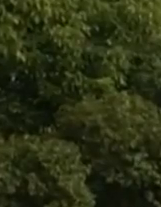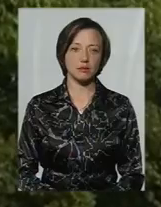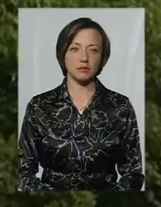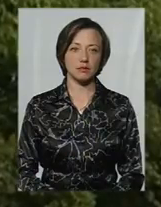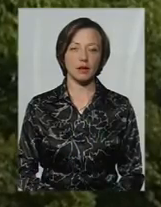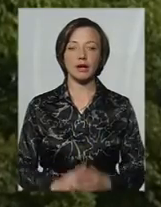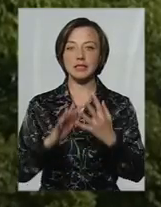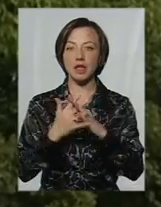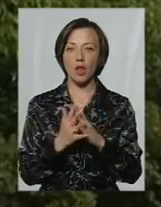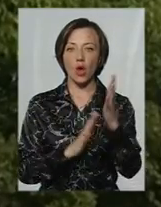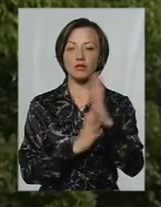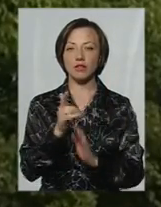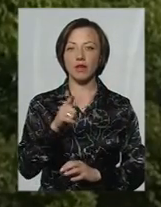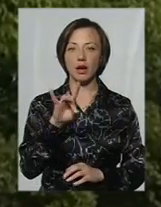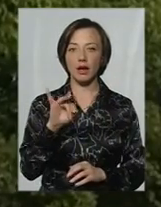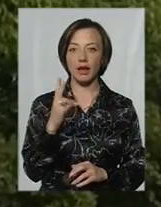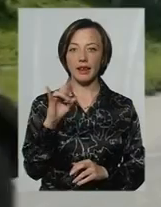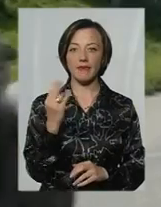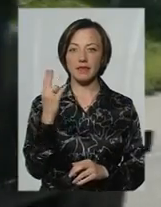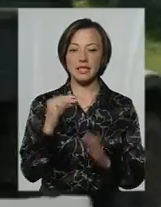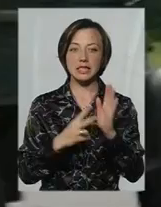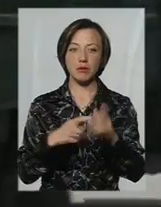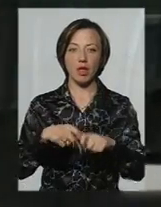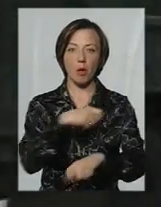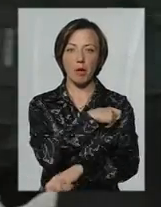Лісові Гринівці – всього 7 кілометрів від Хмельницького.